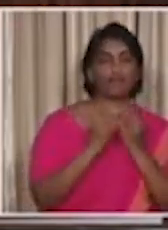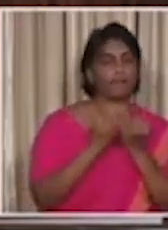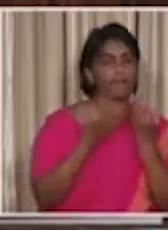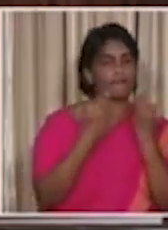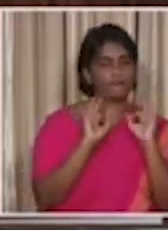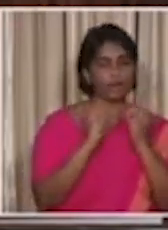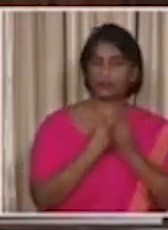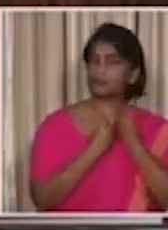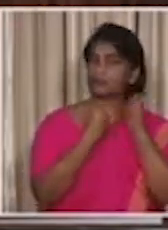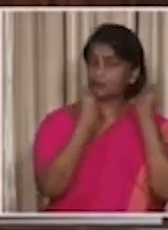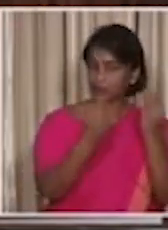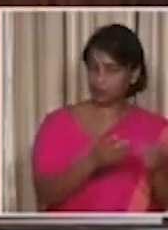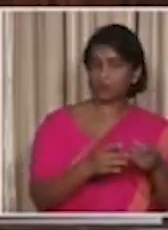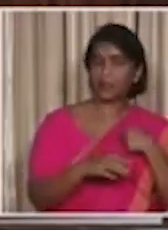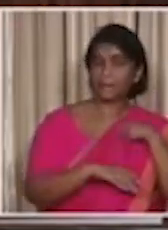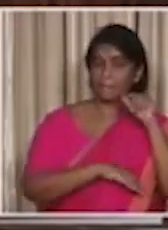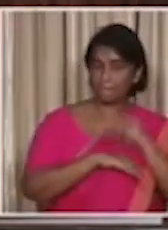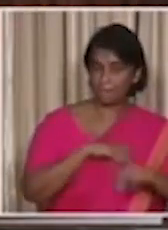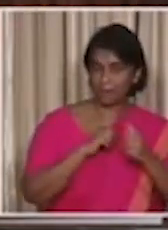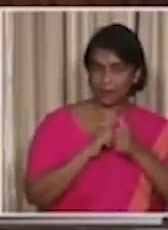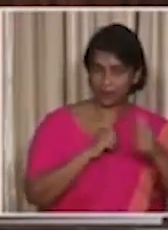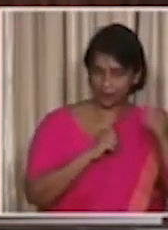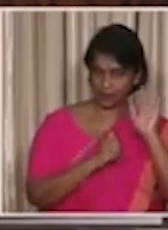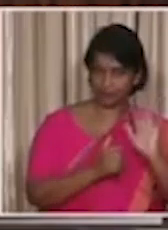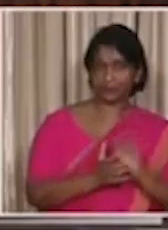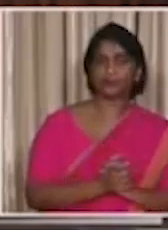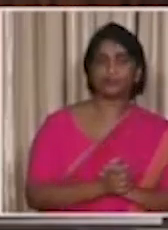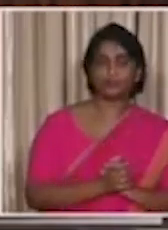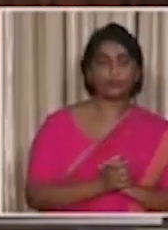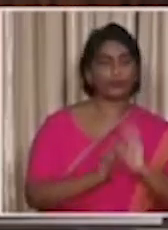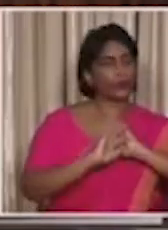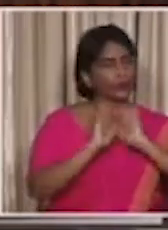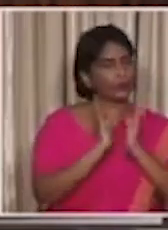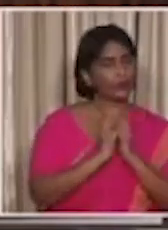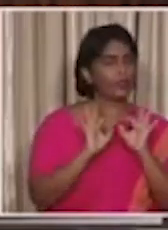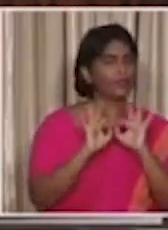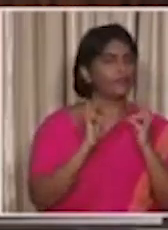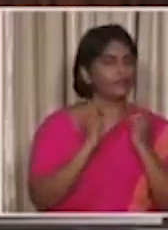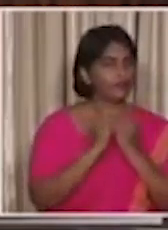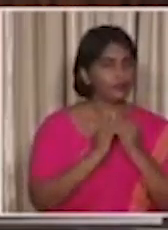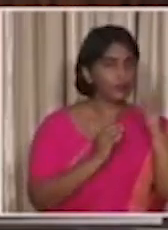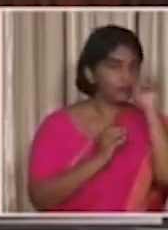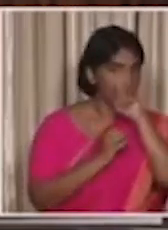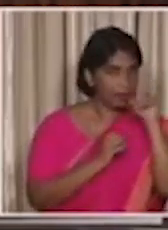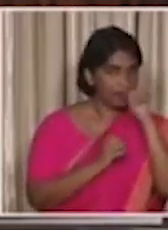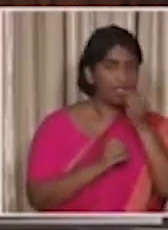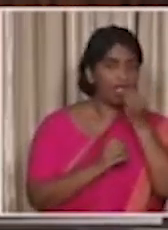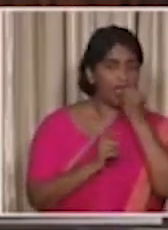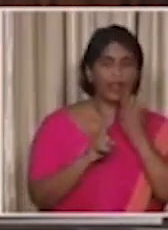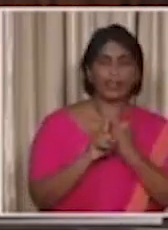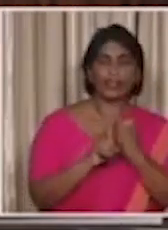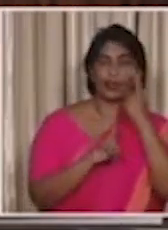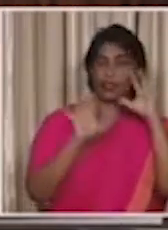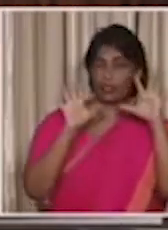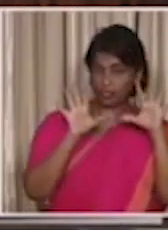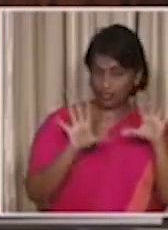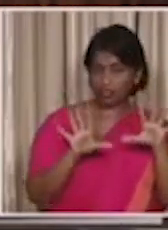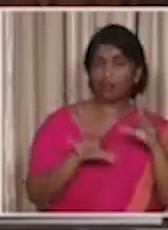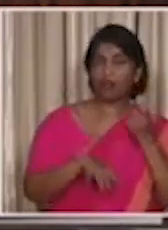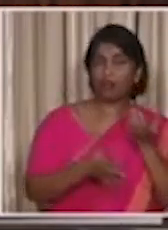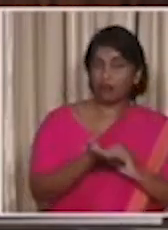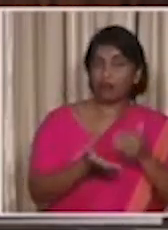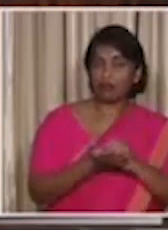නොමිලේ ලබා දීමේ සැලැස්මක් ක්‍රියාත්මක කරනවා. හැම පවුලකටම මාසකට සහල් කිලෝ 10 බැගින්